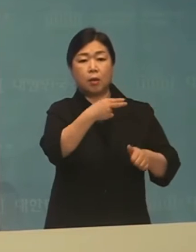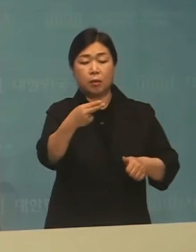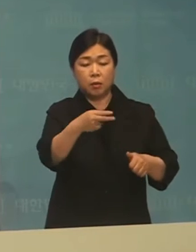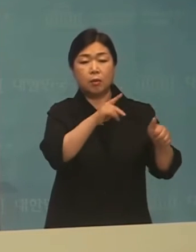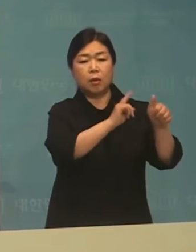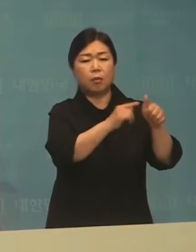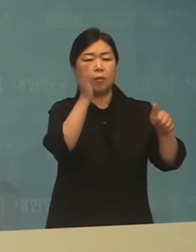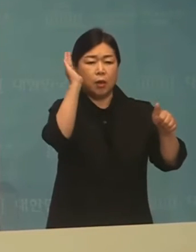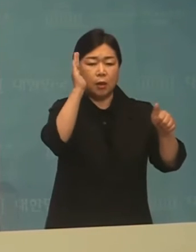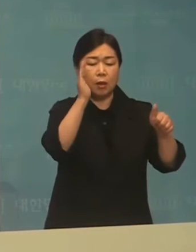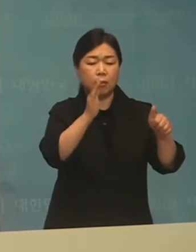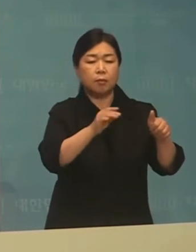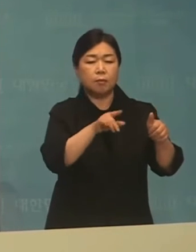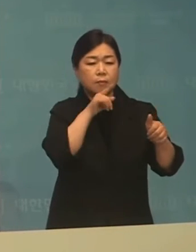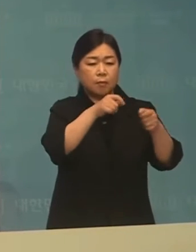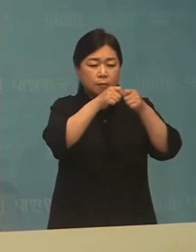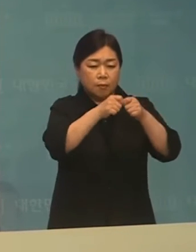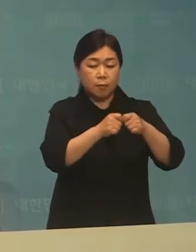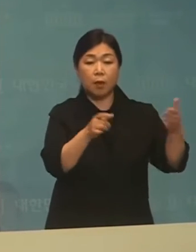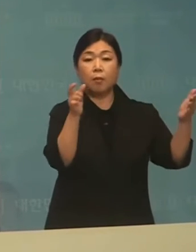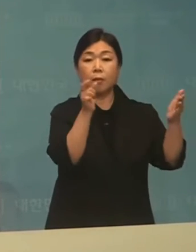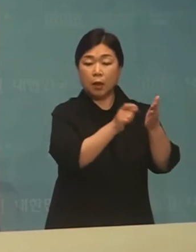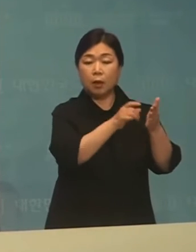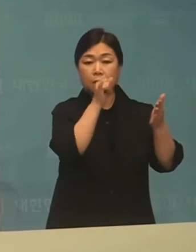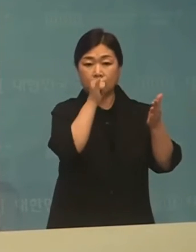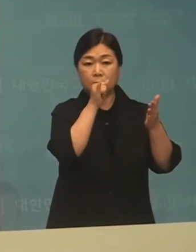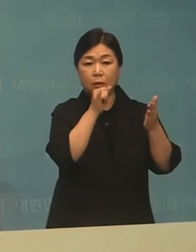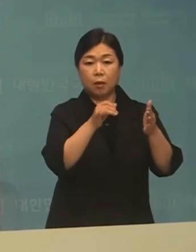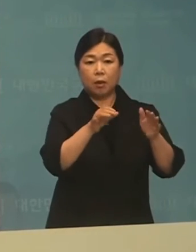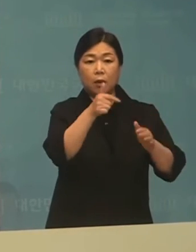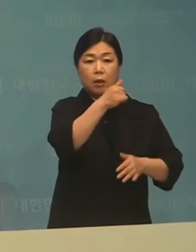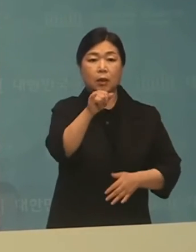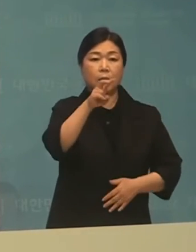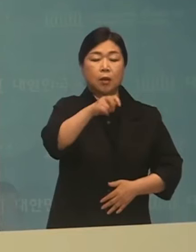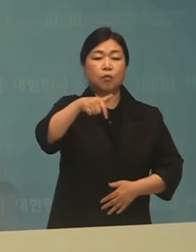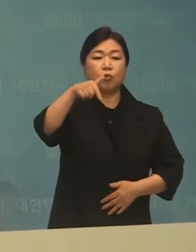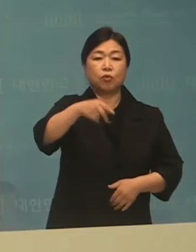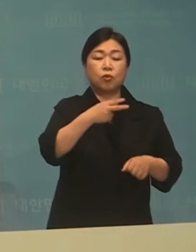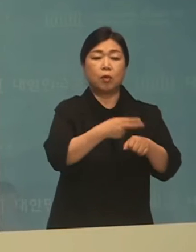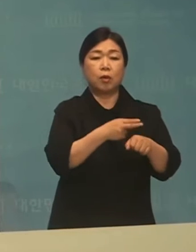다뤘습니다. 김구 선생이 작성한 친일 앞잡이